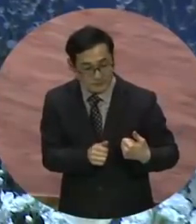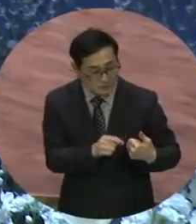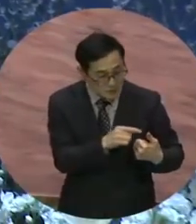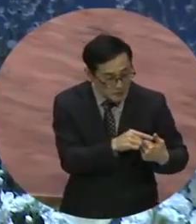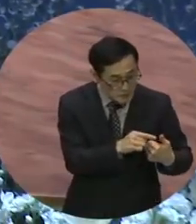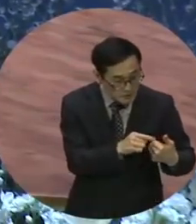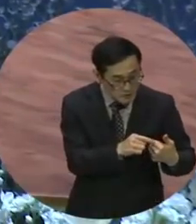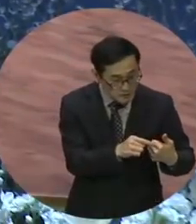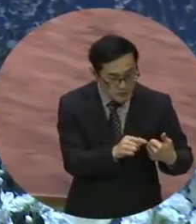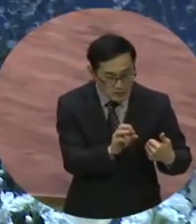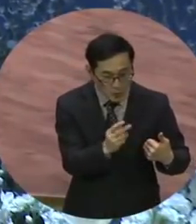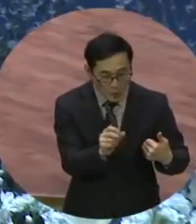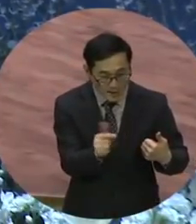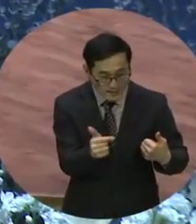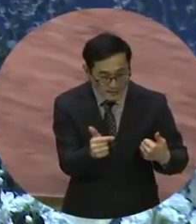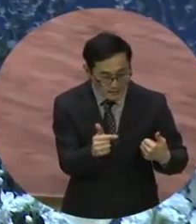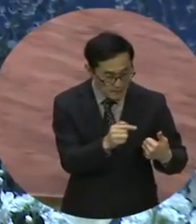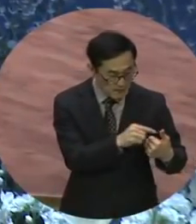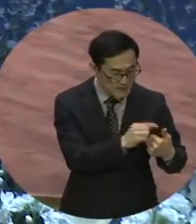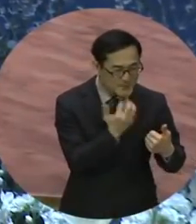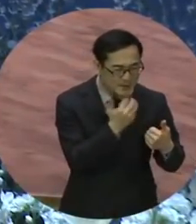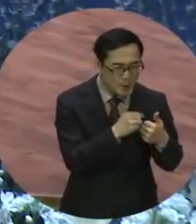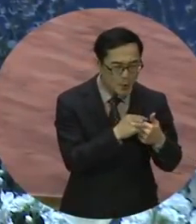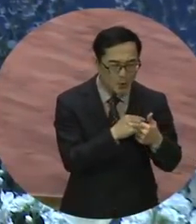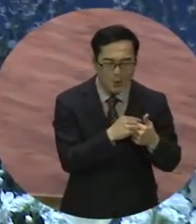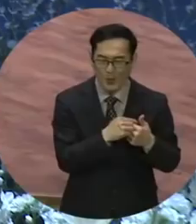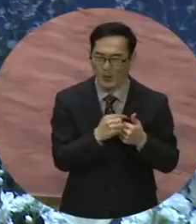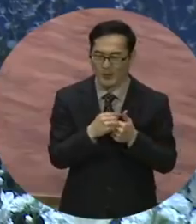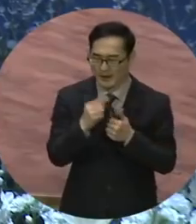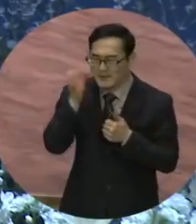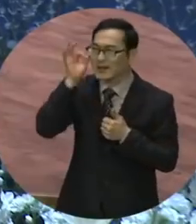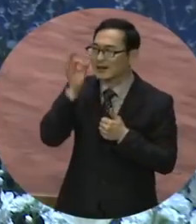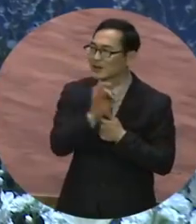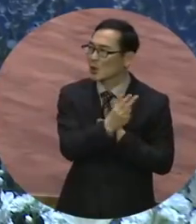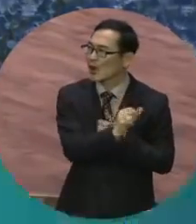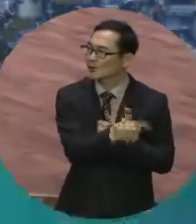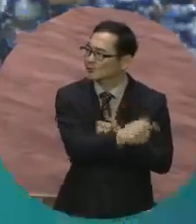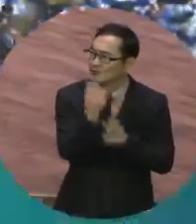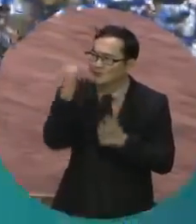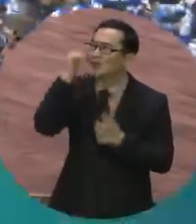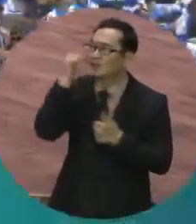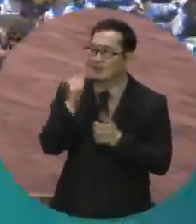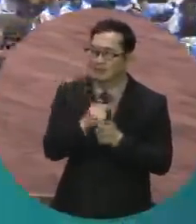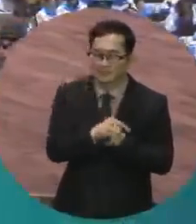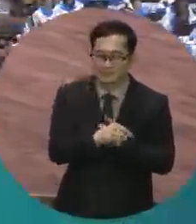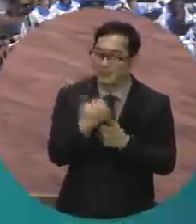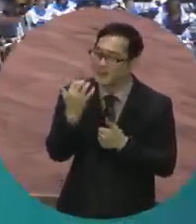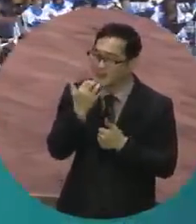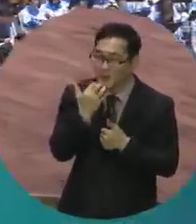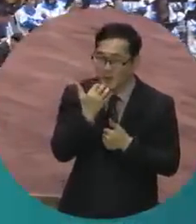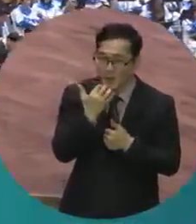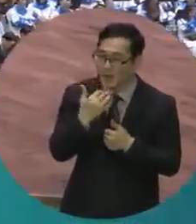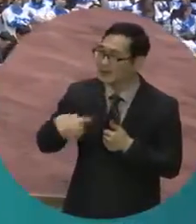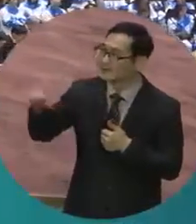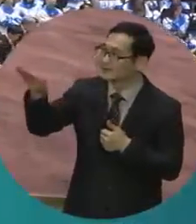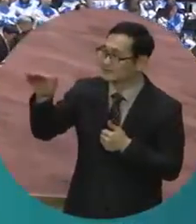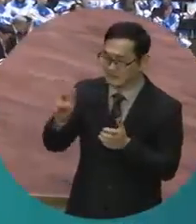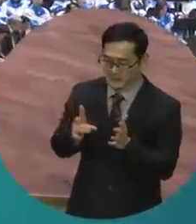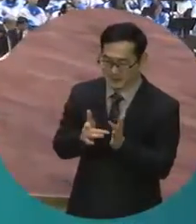요한이 생각이 난 거예요. 이 베드로가. 그래서 예수님 질문합니다. 20절입니다. 베드로가 돌이켜